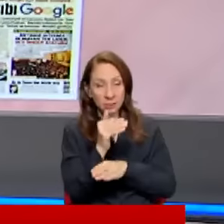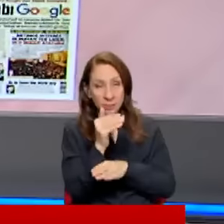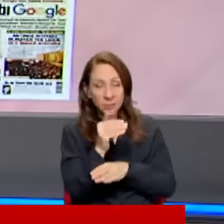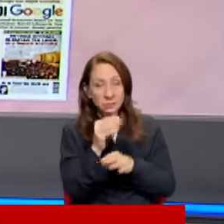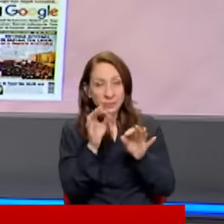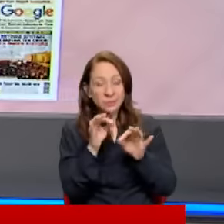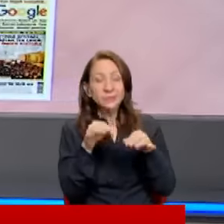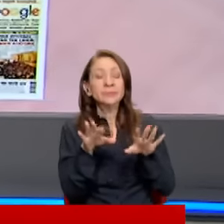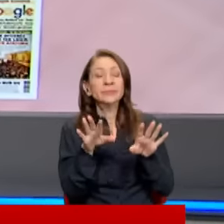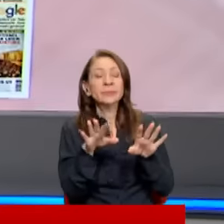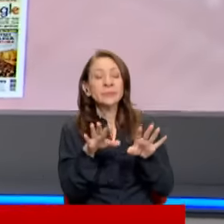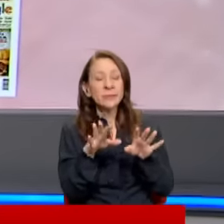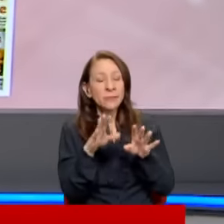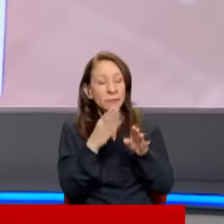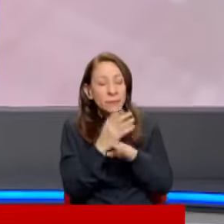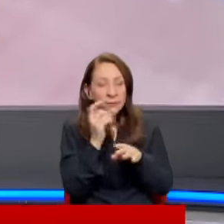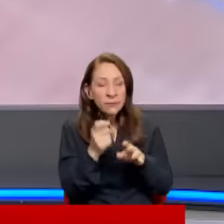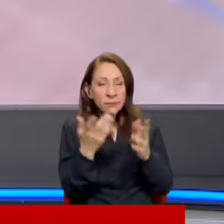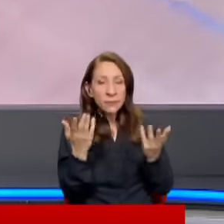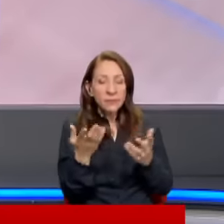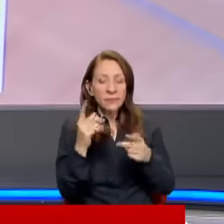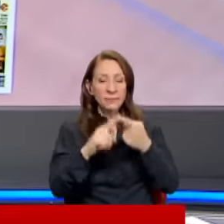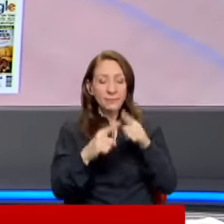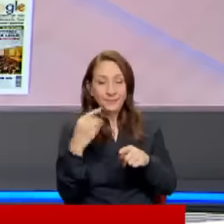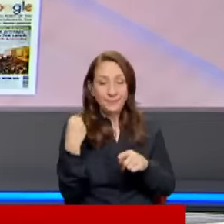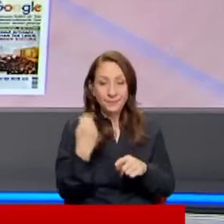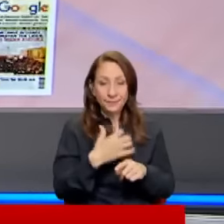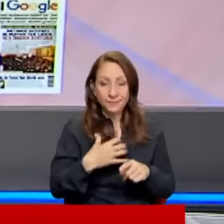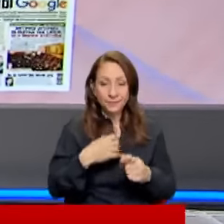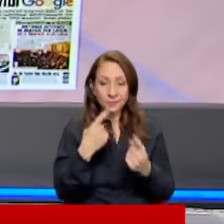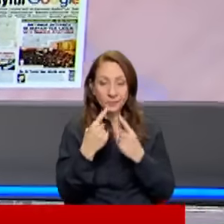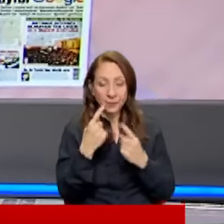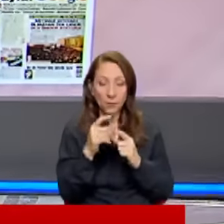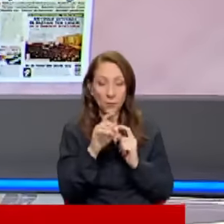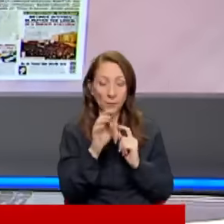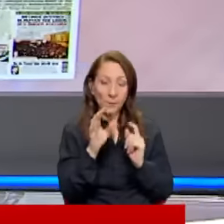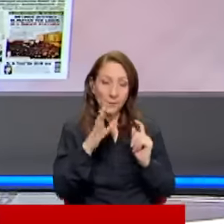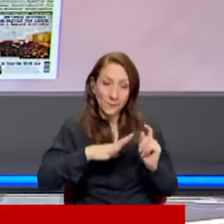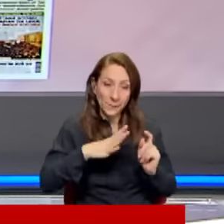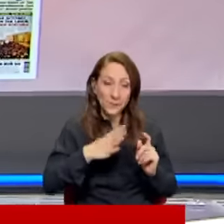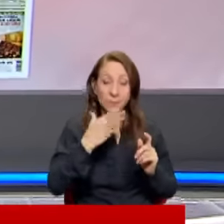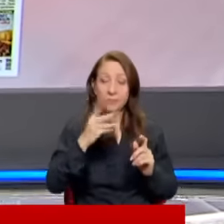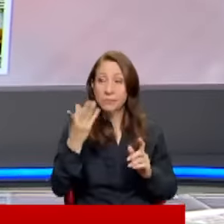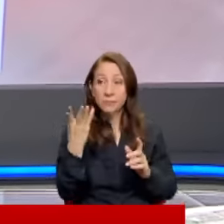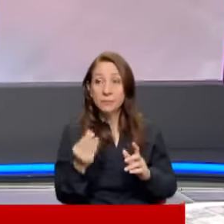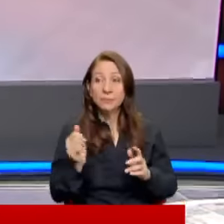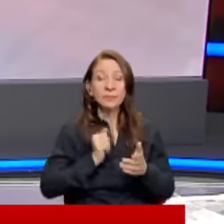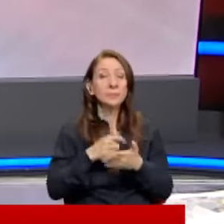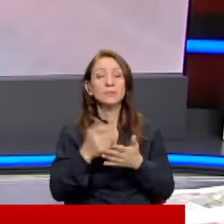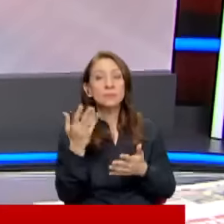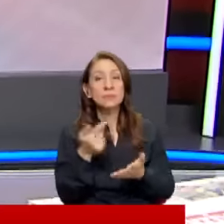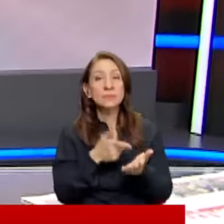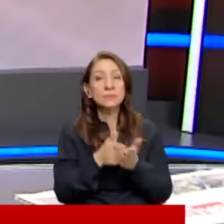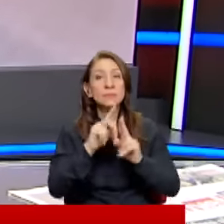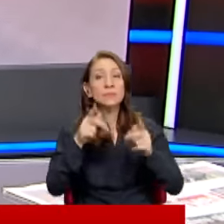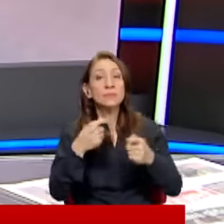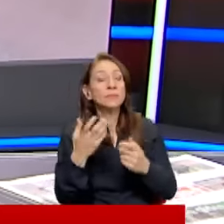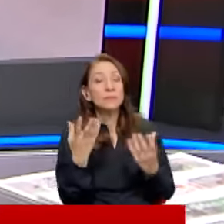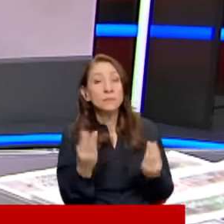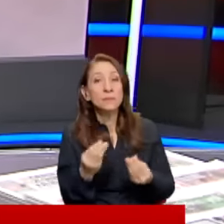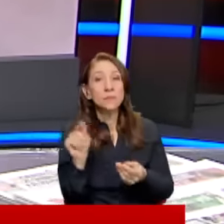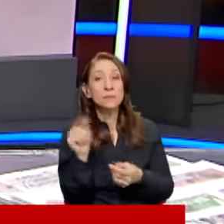mümkün değil Esasen siyaset yeni anayasayı konuşmayı tercih ediyor ama Emekli ne olacak asgari ücretli ne olacak Çiftçi esnaf ne